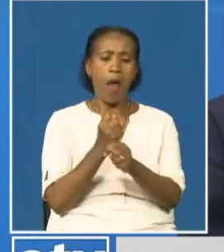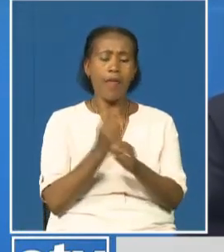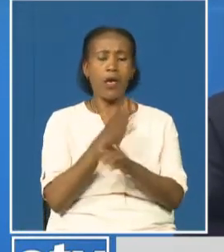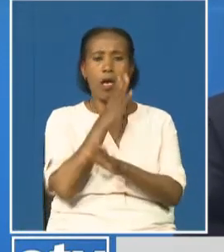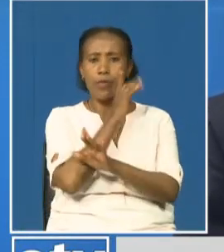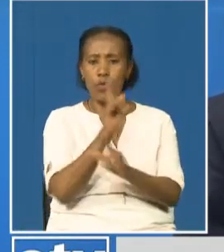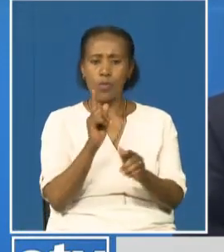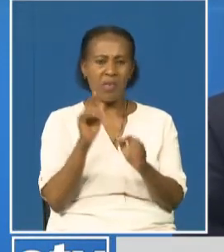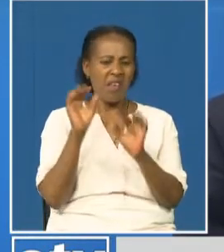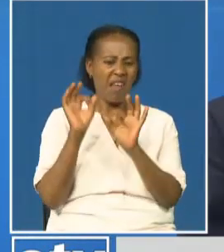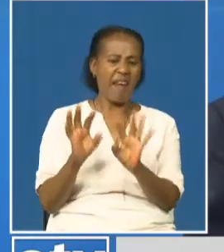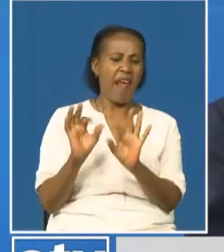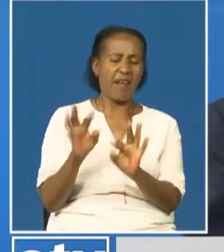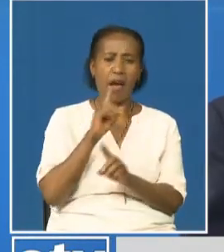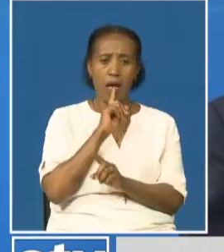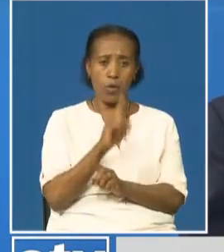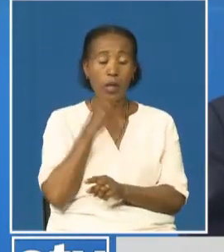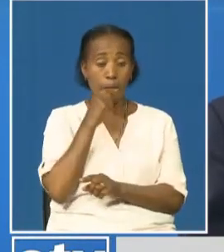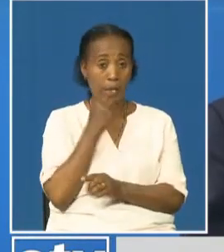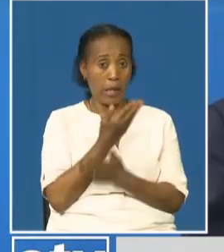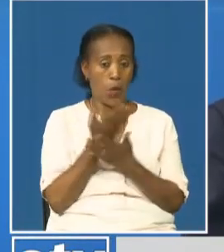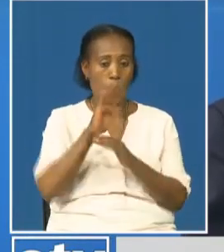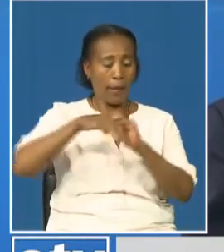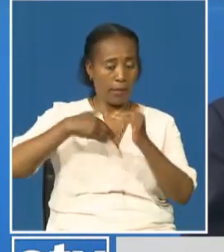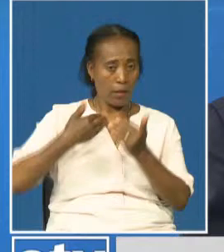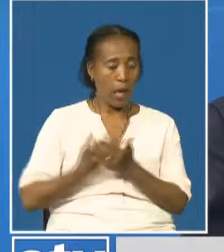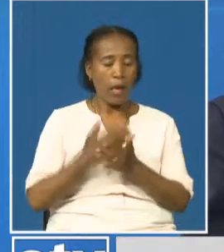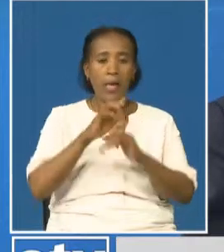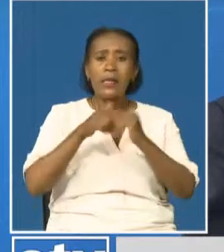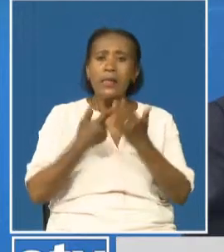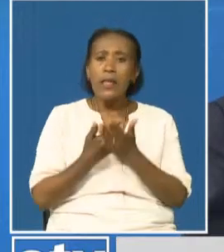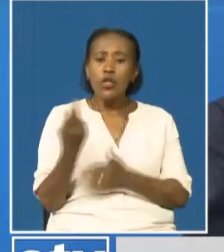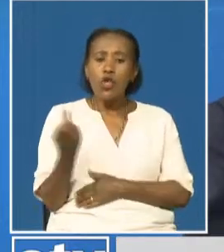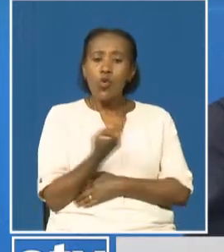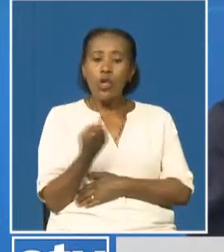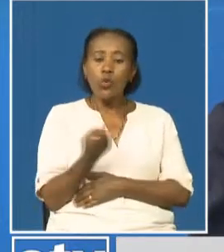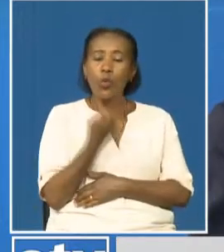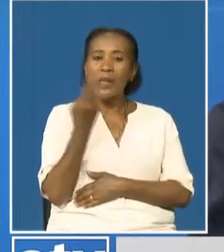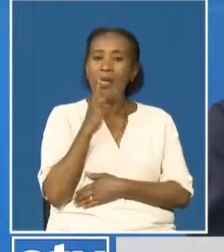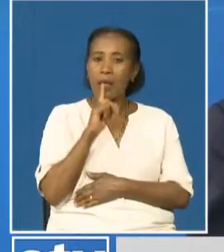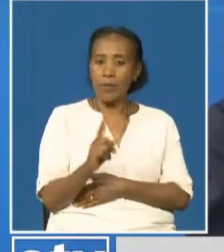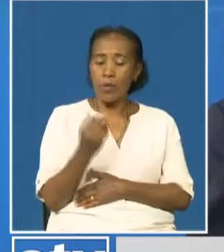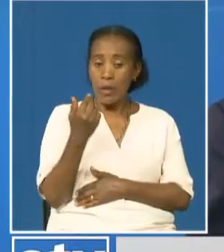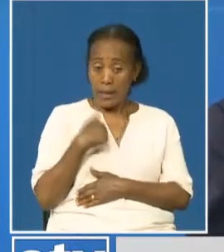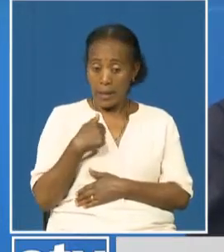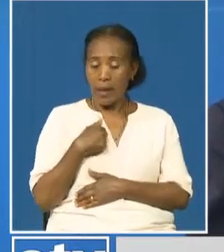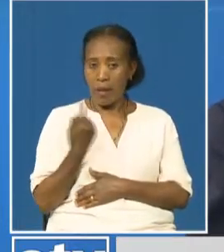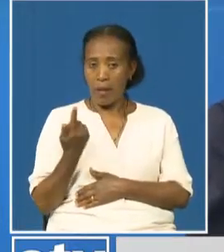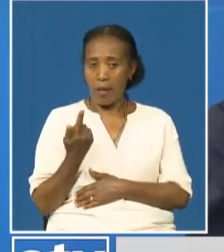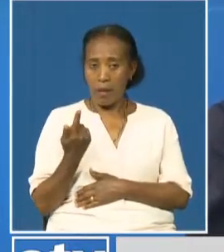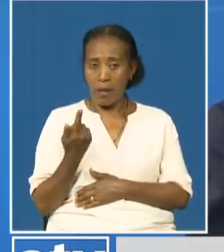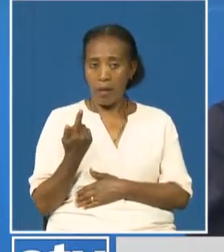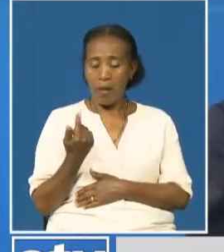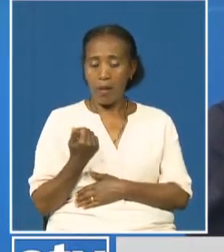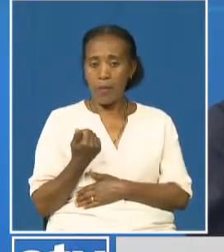አይተገብሩም፣ እንደውም ያናንቃሉ የሚል ነው በአጠቃላይ። ስለዚህ ሁለቱንም መጠቀም ነው እኔ